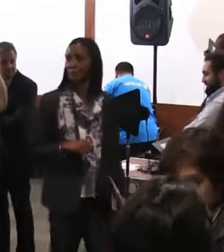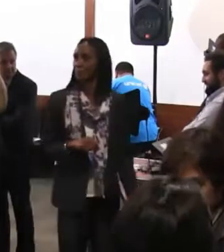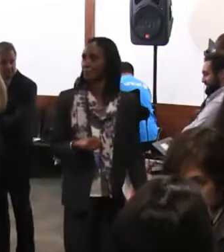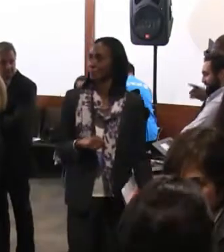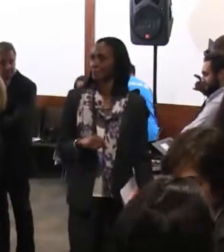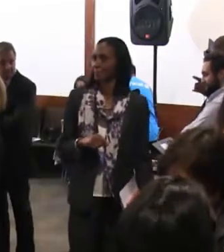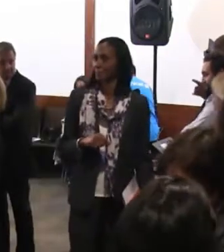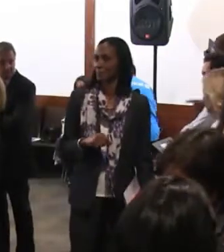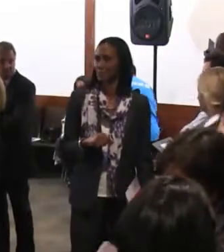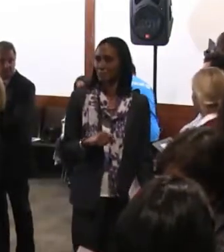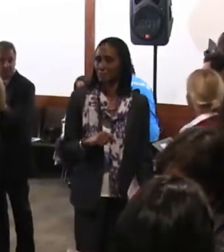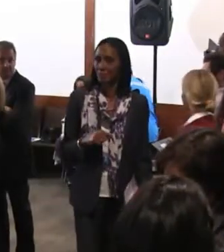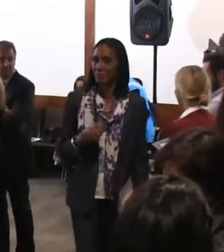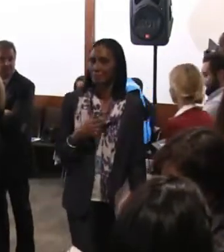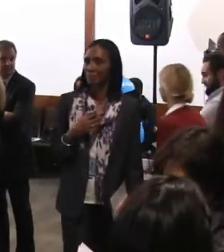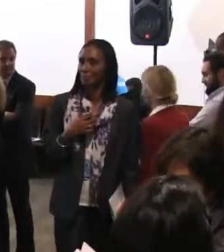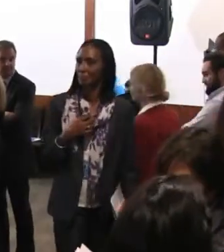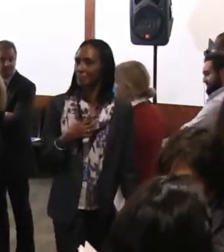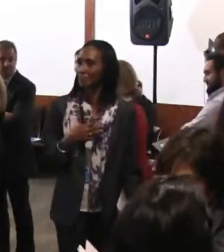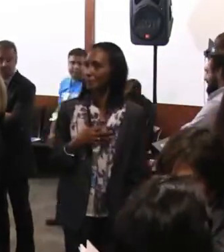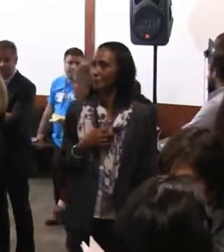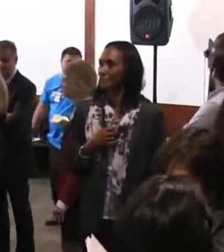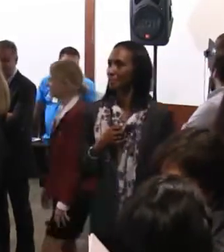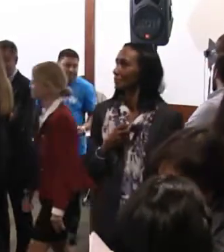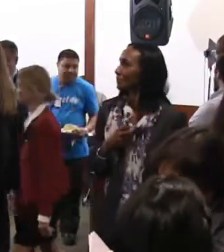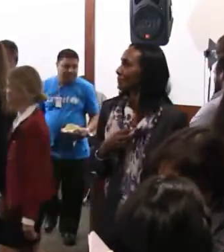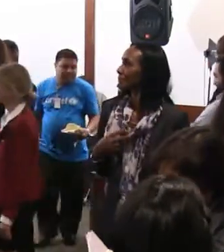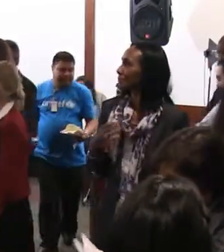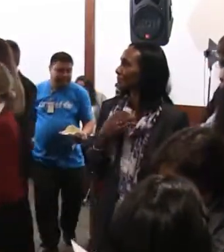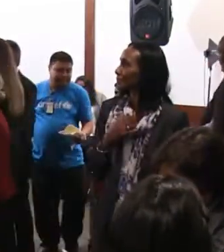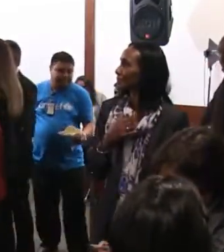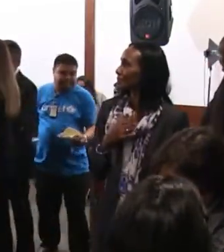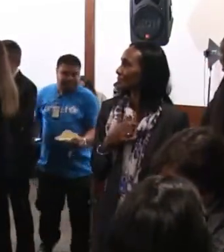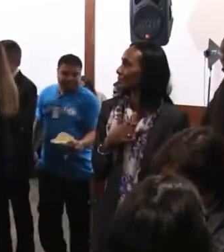Odùduwà wá fi yé wa wípé ká máa gbádùn lọ.